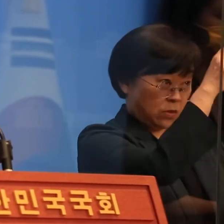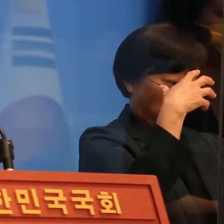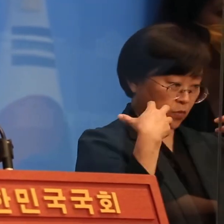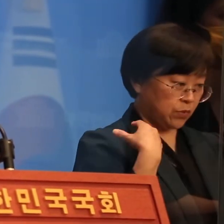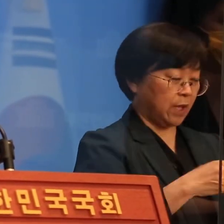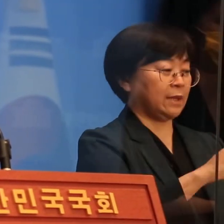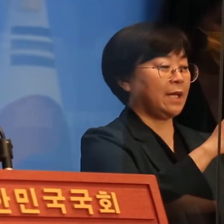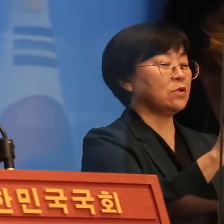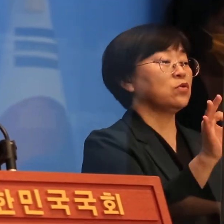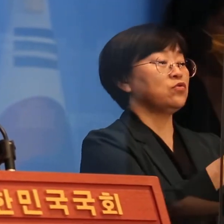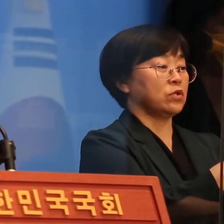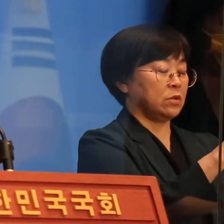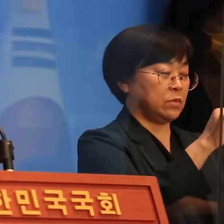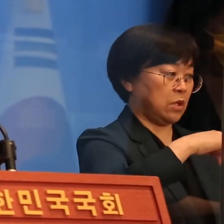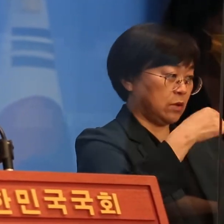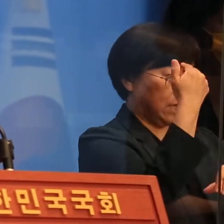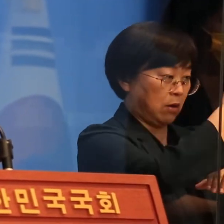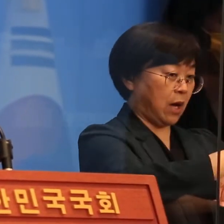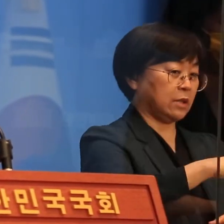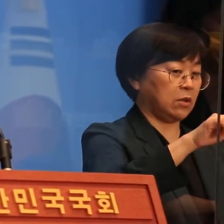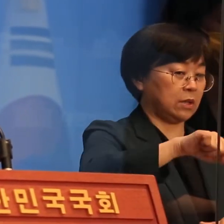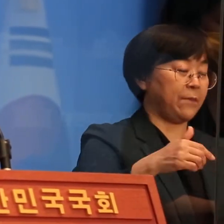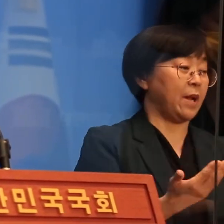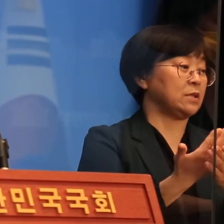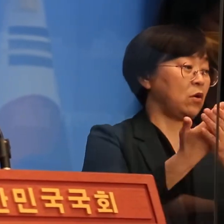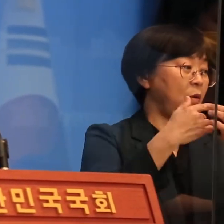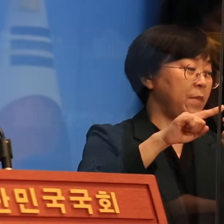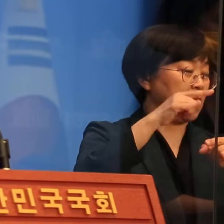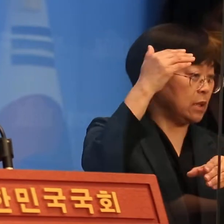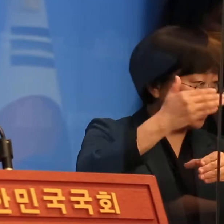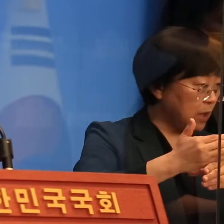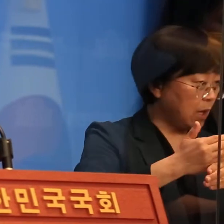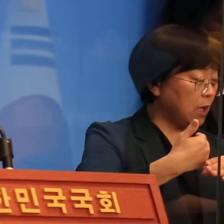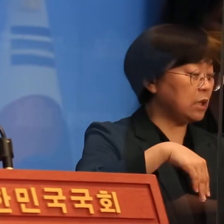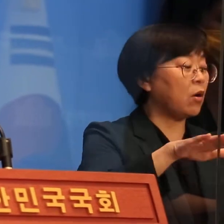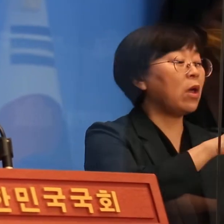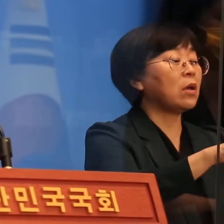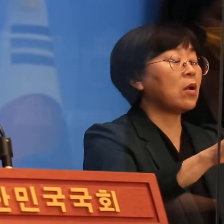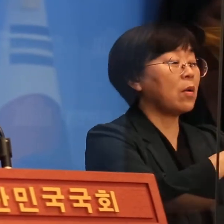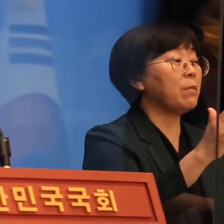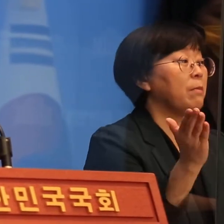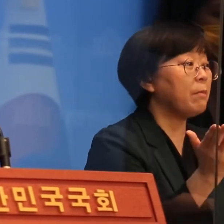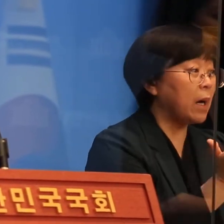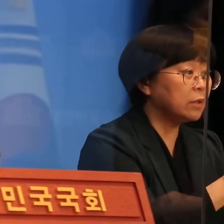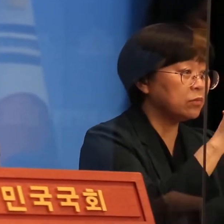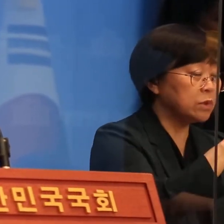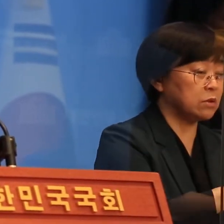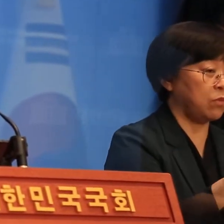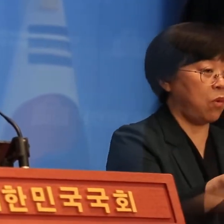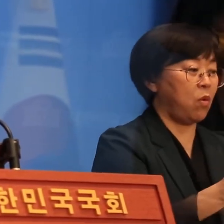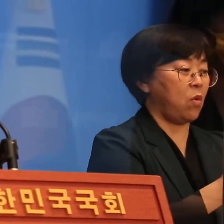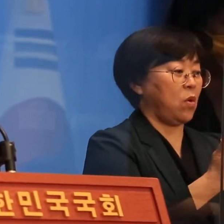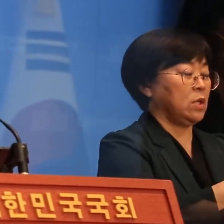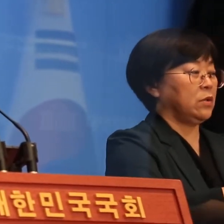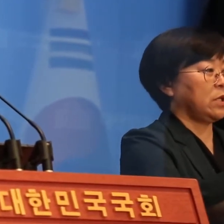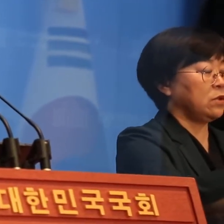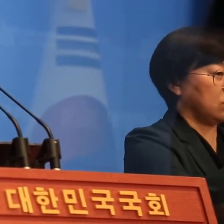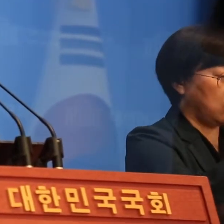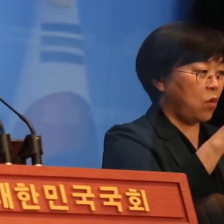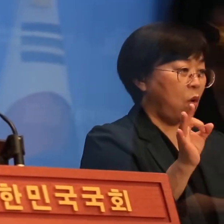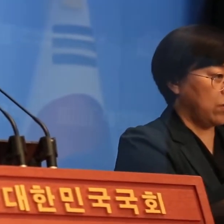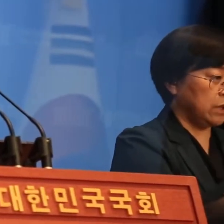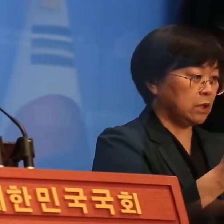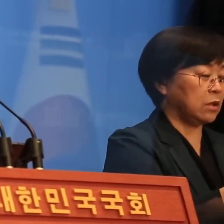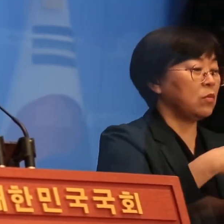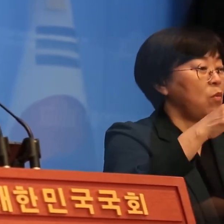탄소 중립 정책과 석탄화력 발전소 폐쇄에 따른 대응 정책의 가장 큰 문제점은 탄소 중립 계획이라는